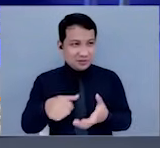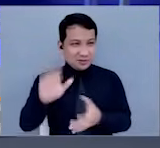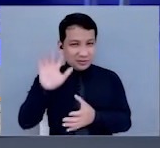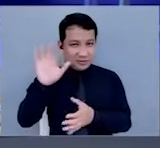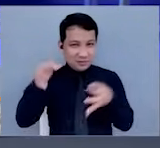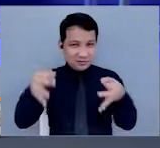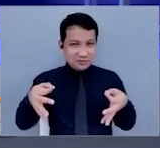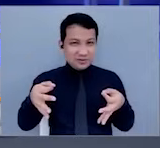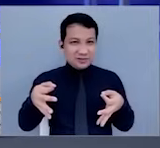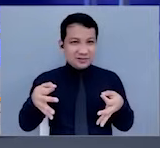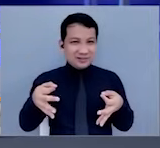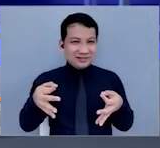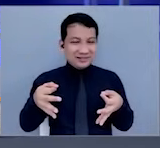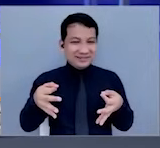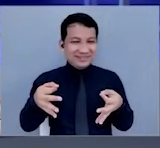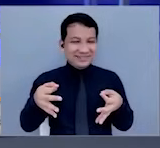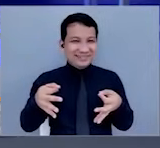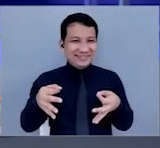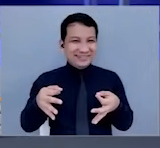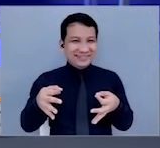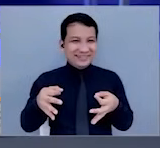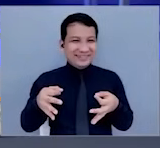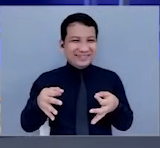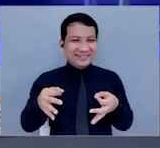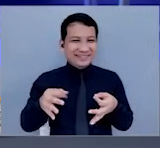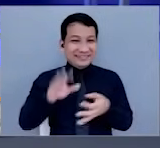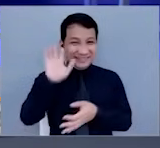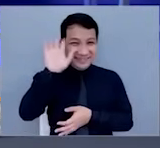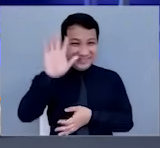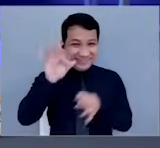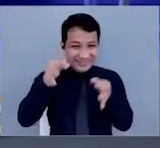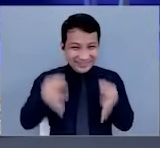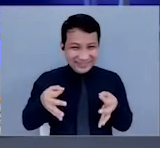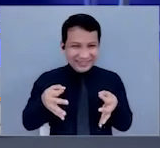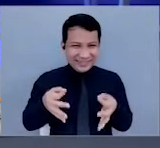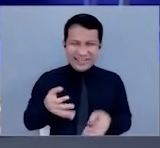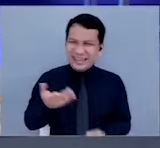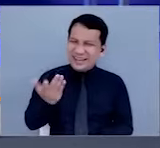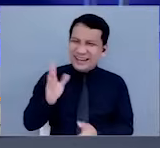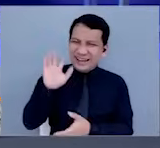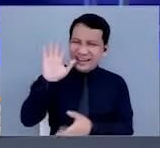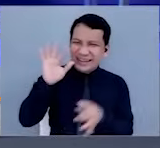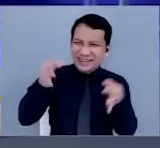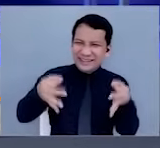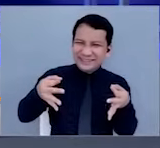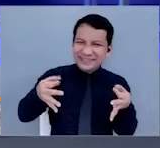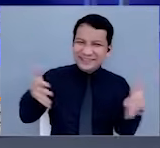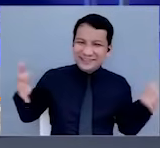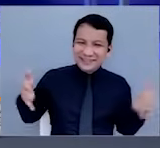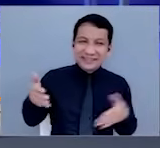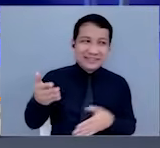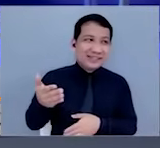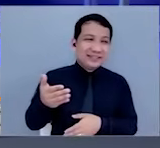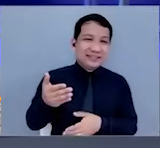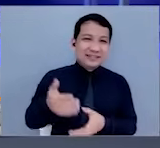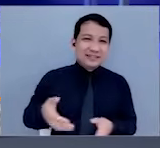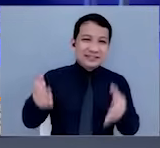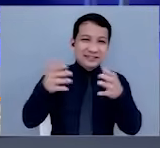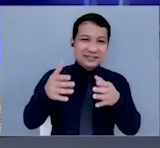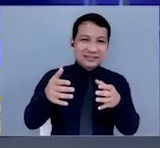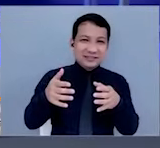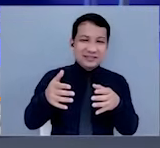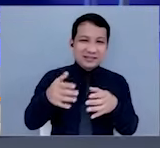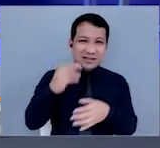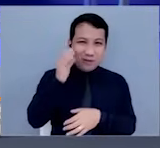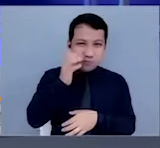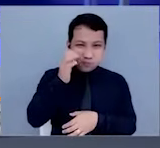At isang... basketball isang court kabang? Talaga. Anong kasing basketball oo, court? Oo, ba malaki yun. Isang kabang gummy candies. O, nasa